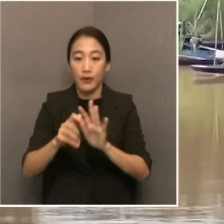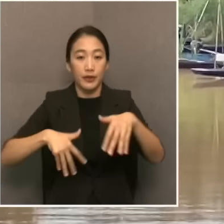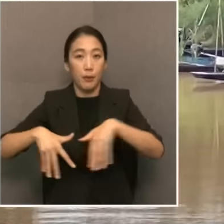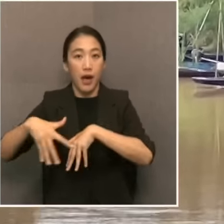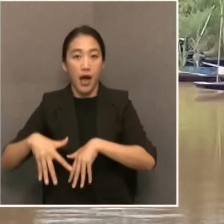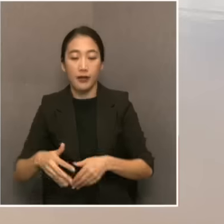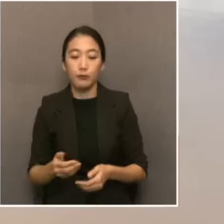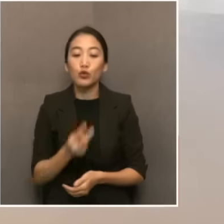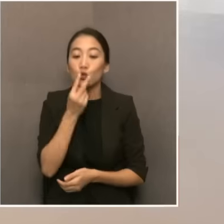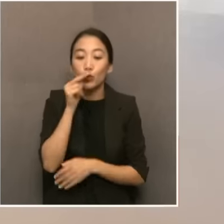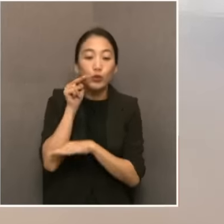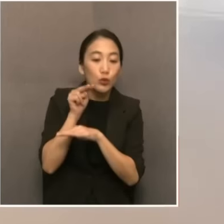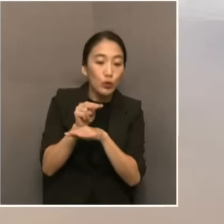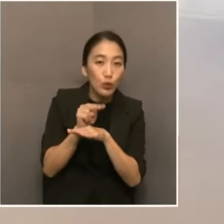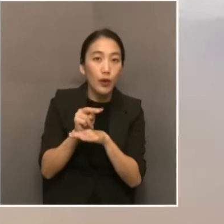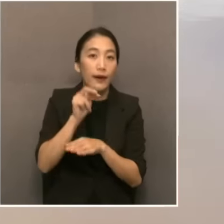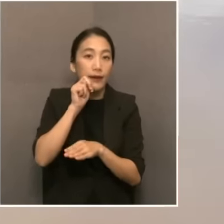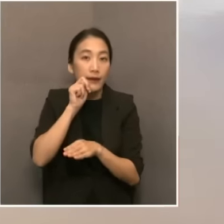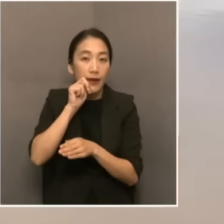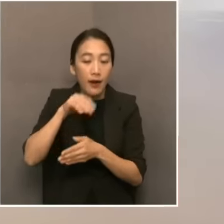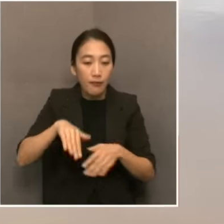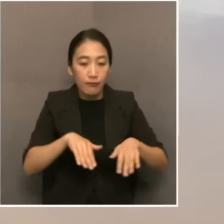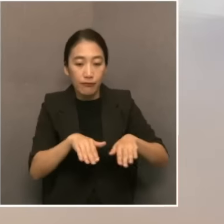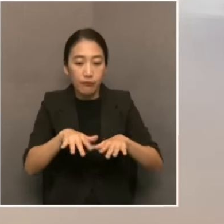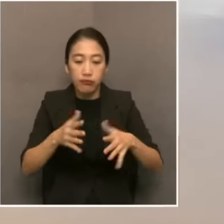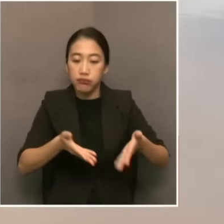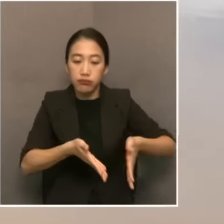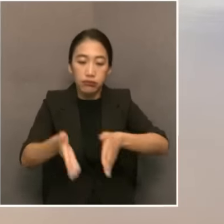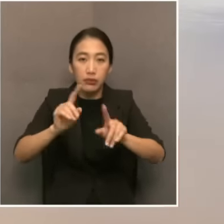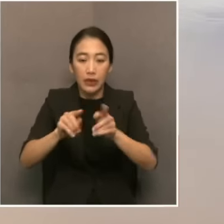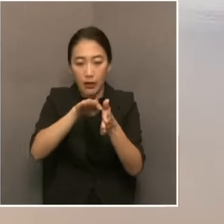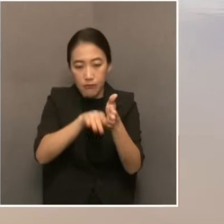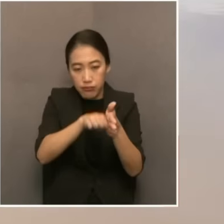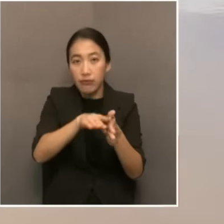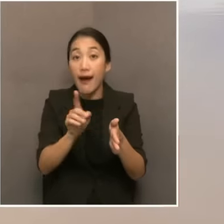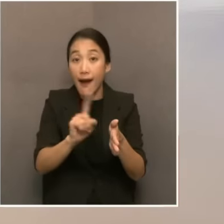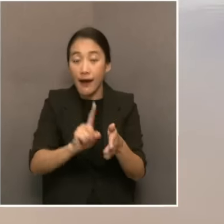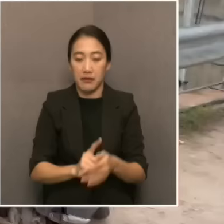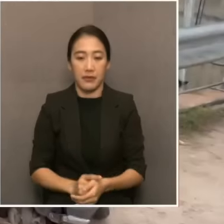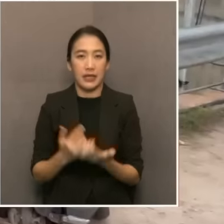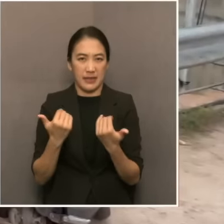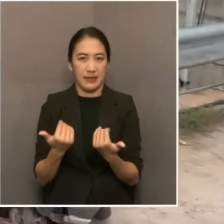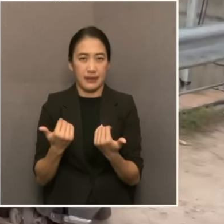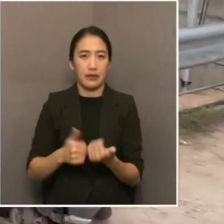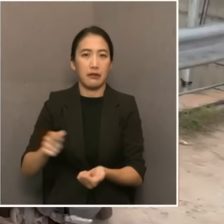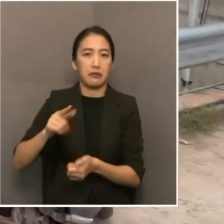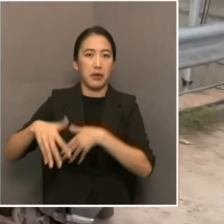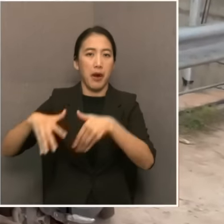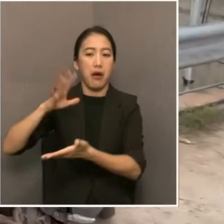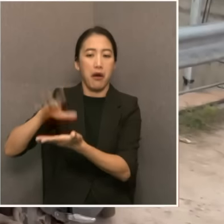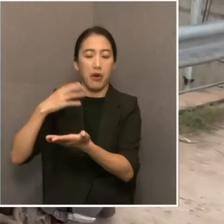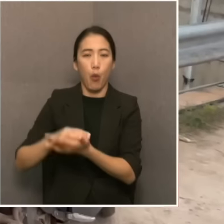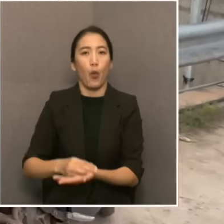ดับน้ำโขงปีนี้ชาวบ้านก็เล่าว่าน้ำโขงมาเร็วนะคะโชคดีที่ทางโครงการสูบน้ำห้วยโมงบริหารจัดการน้ำ